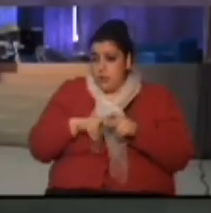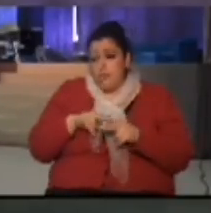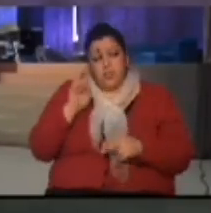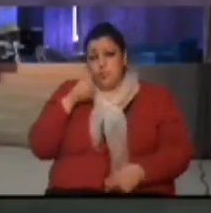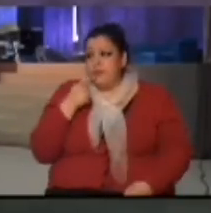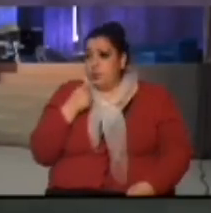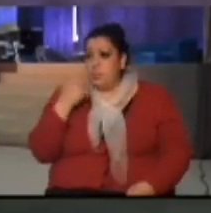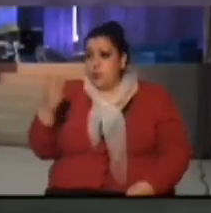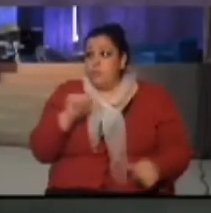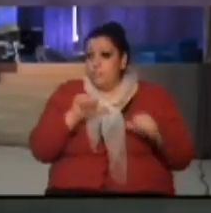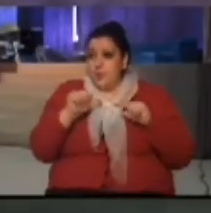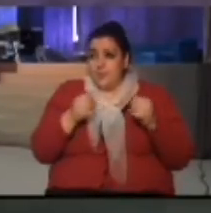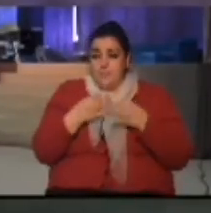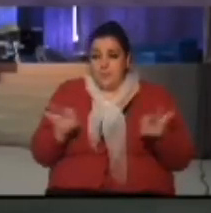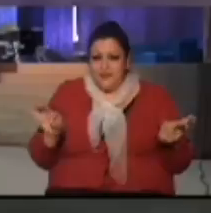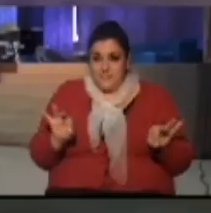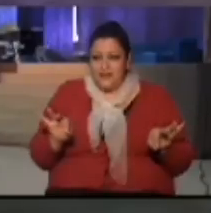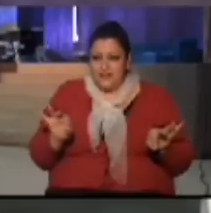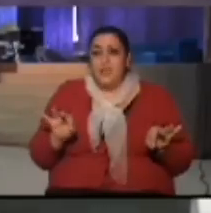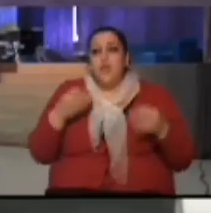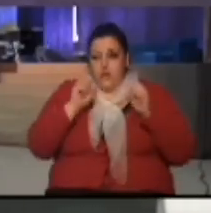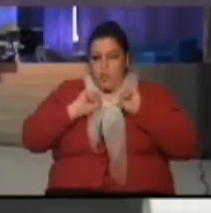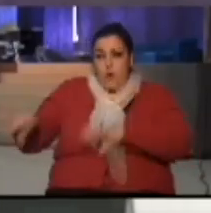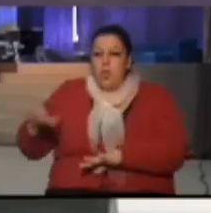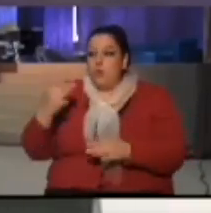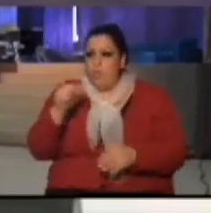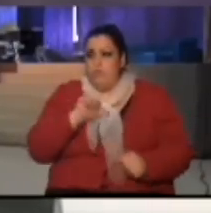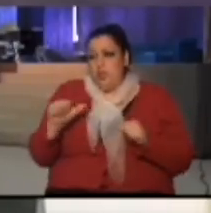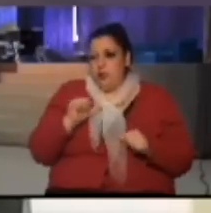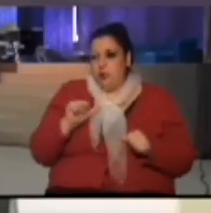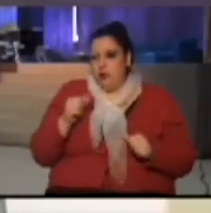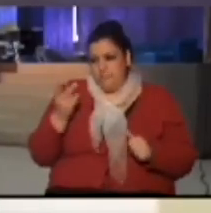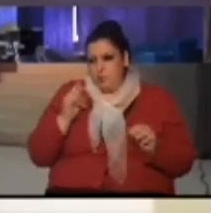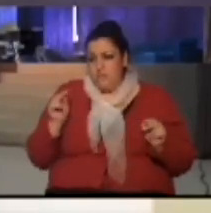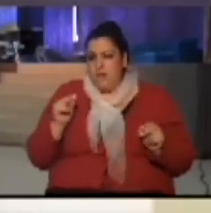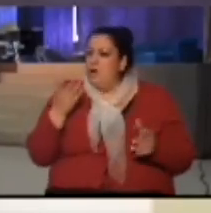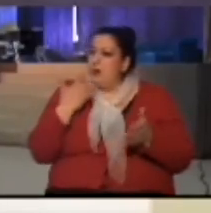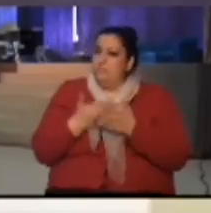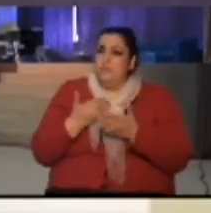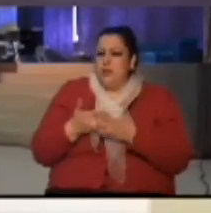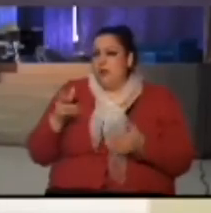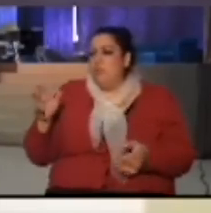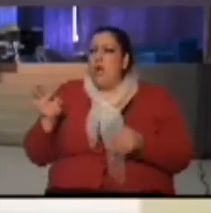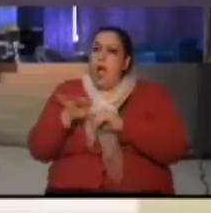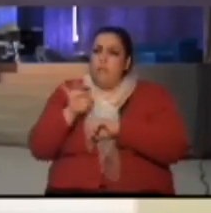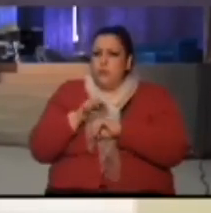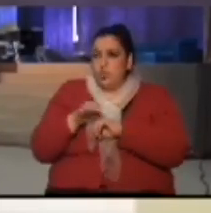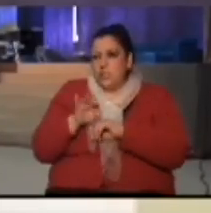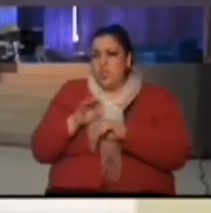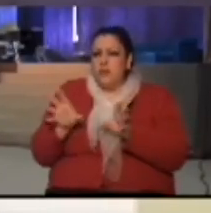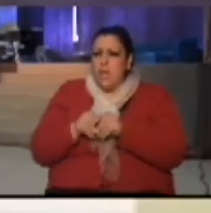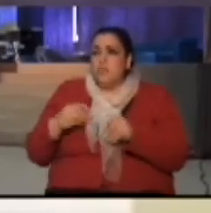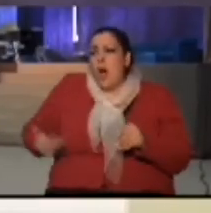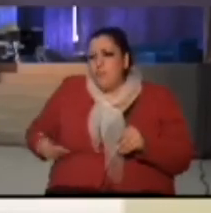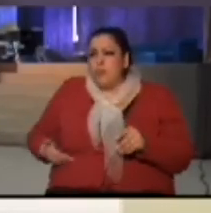չի լինելու։ Լսիր, Աստված քեզ, որ գուցե քո ամուսինը քեզ ոչինչ չի վստահում, կամ քո կինը, կամ